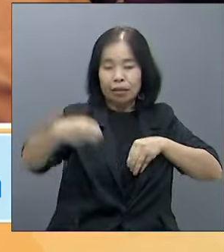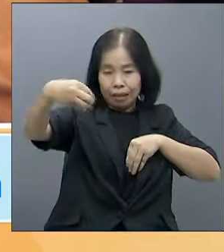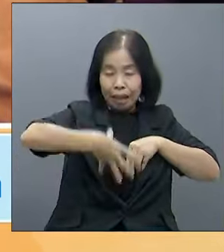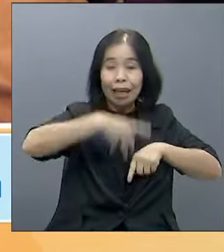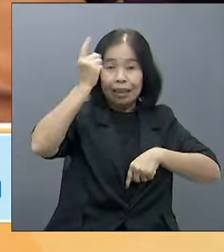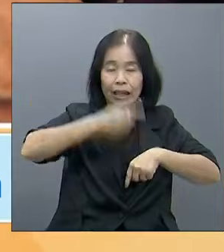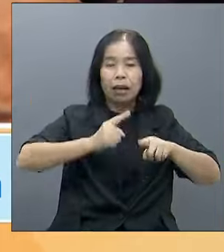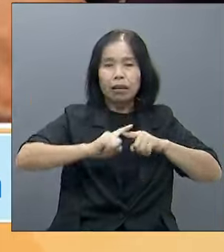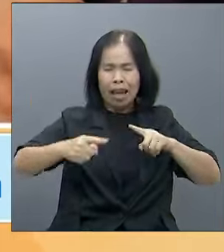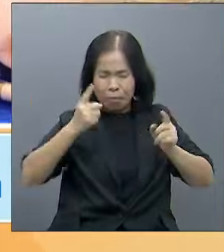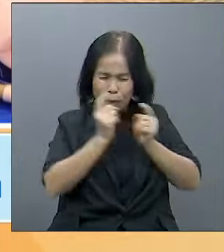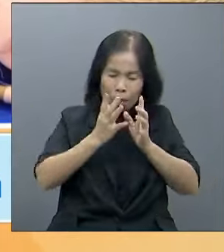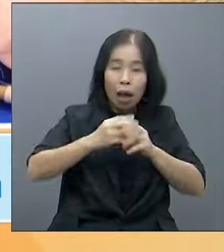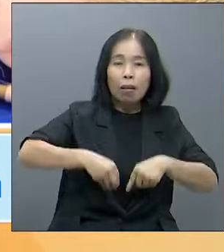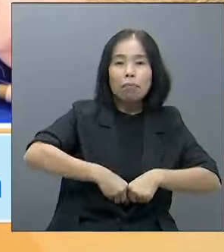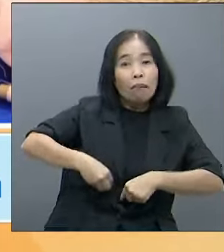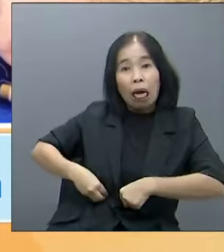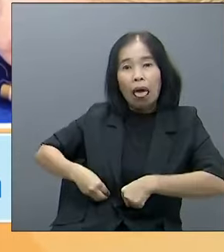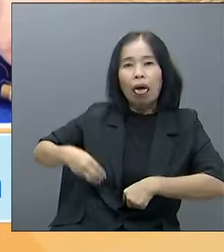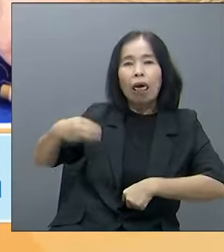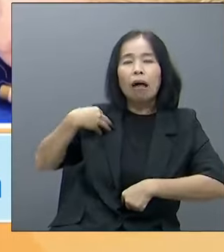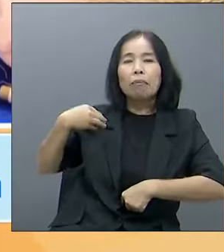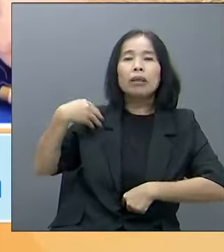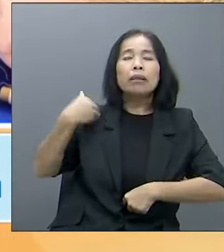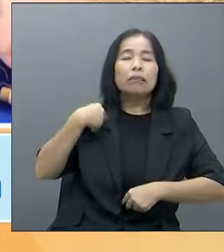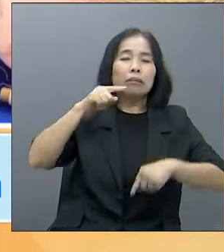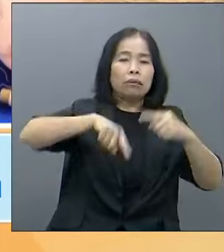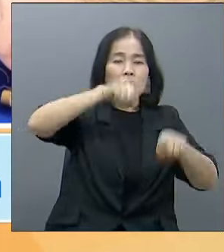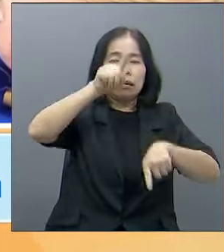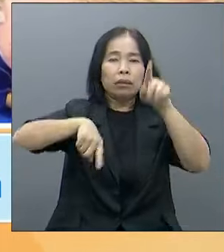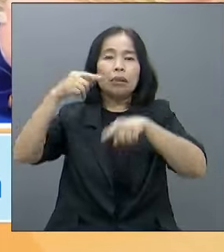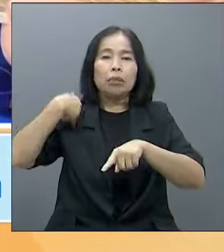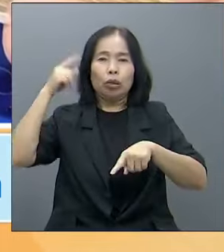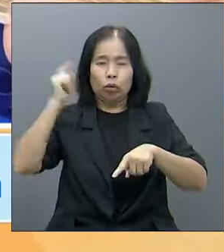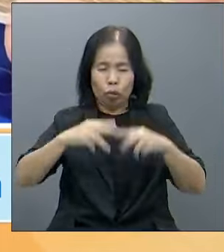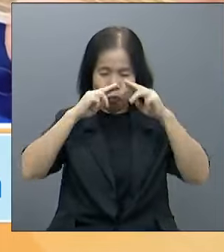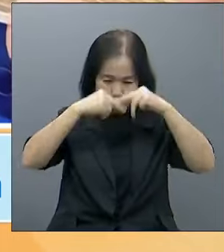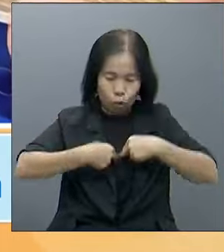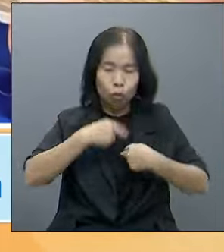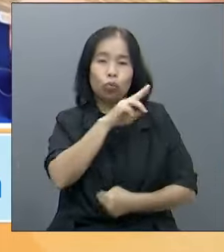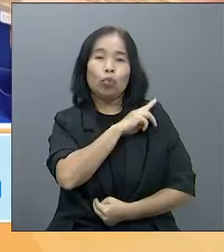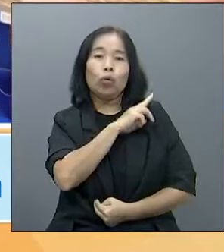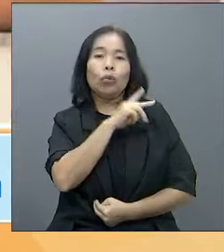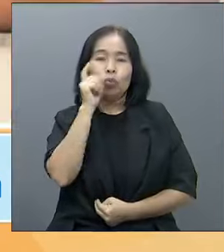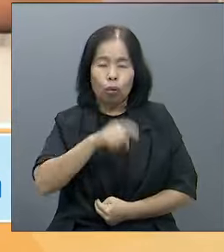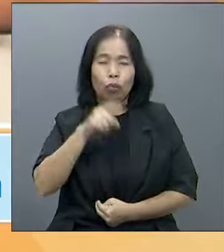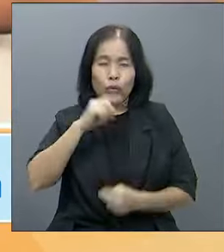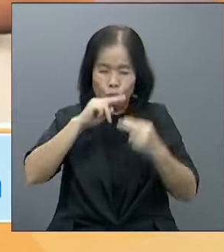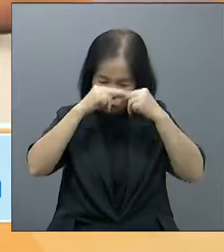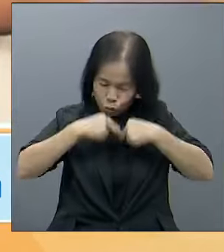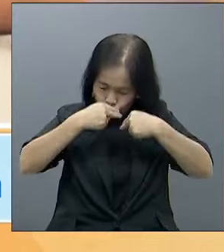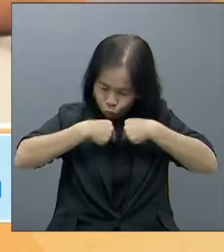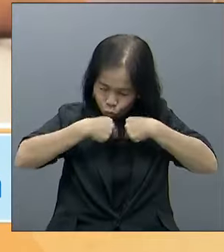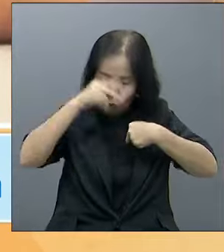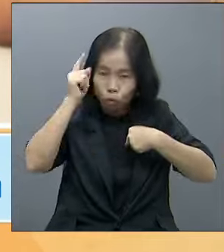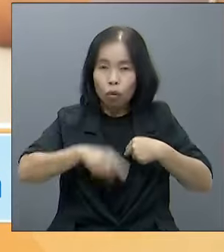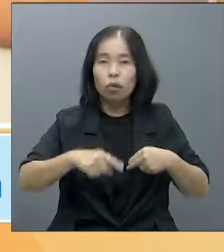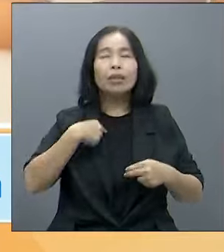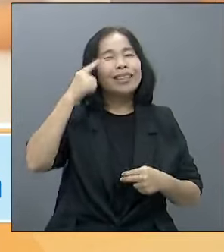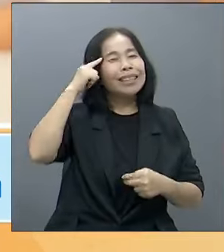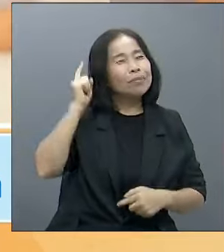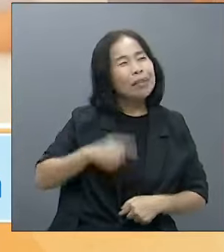แต่มันไม่เจอมันไปอยู่อีกด้านหนึ่งของลำไส้แบบนี้เนี่ยคือมันต้องมีการสังเกตตัวเองอย่างที่น้องยุ้ยบอกจริงๆคือสังเกตมากๆเป็นแล้วอย่าชะล่